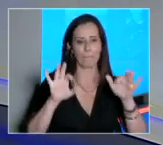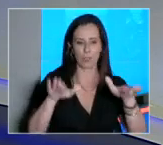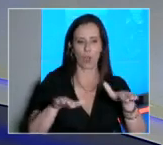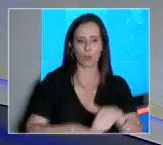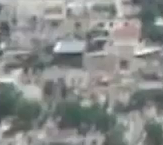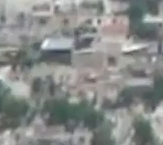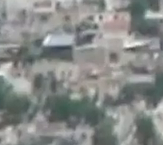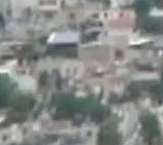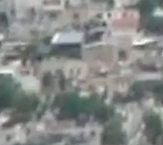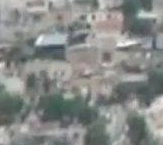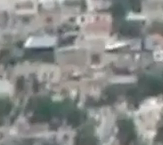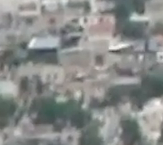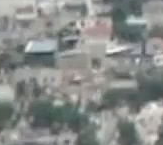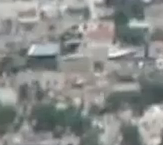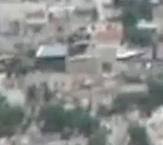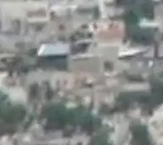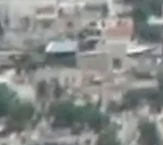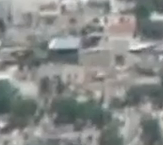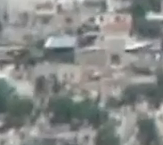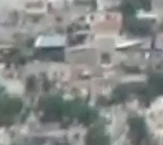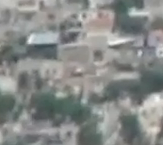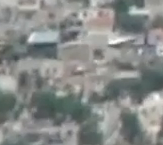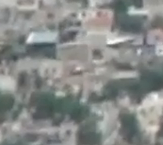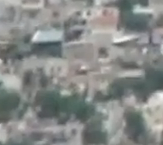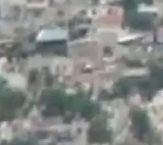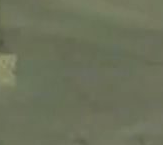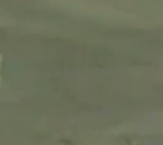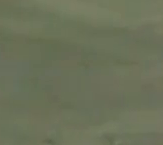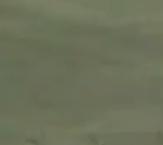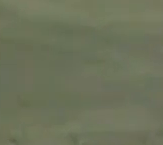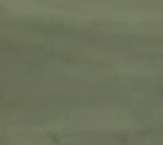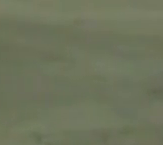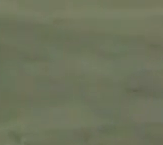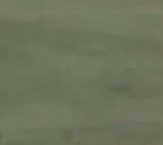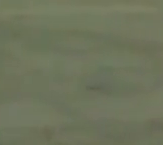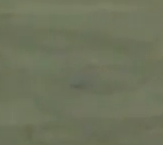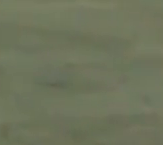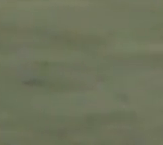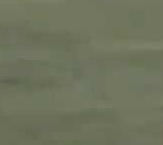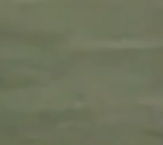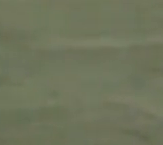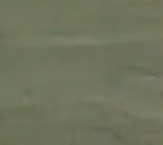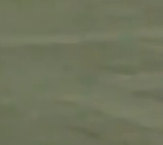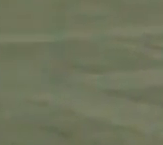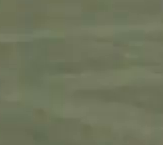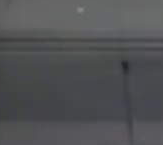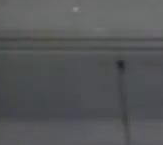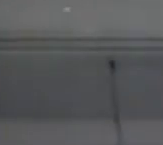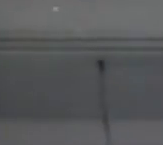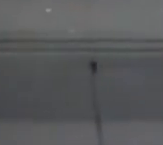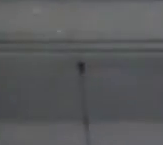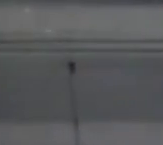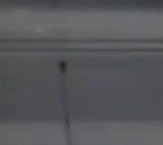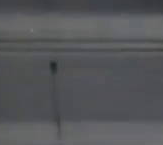ומתחילים. לך ירושלים, בין חומות העיר,